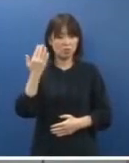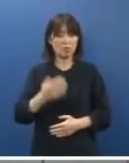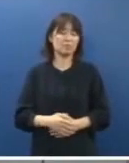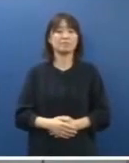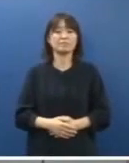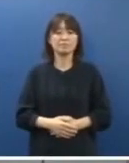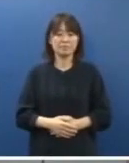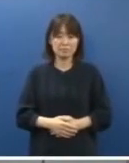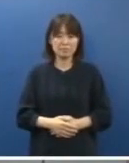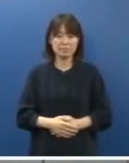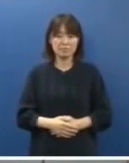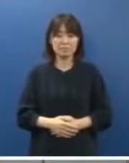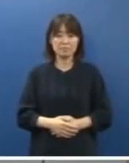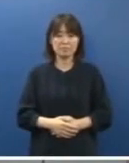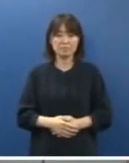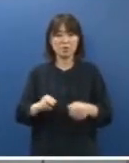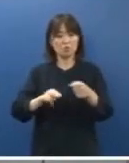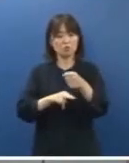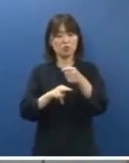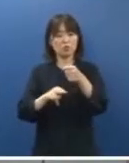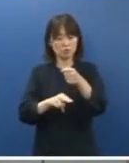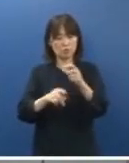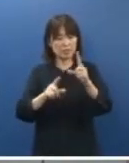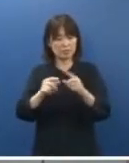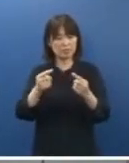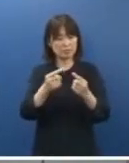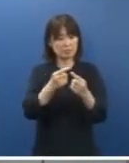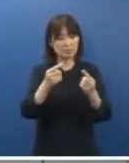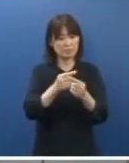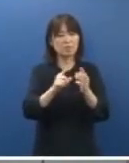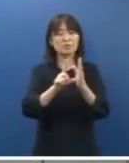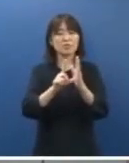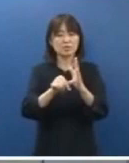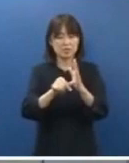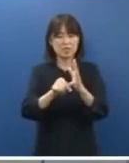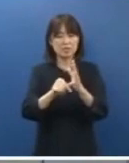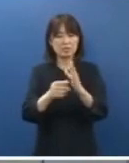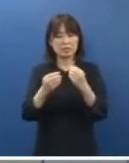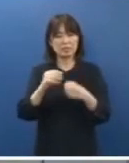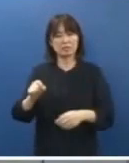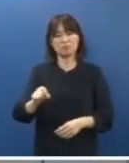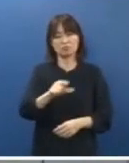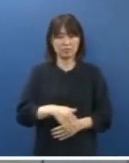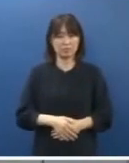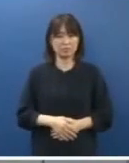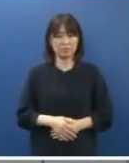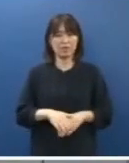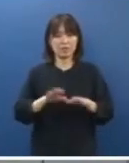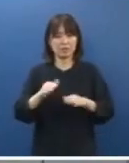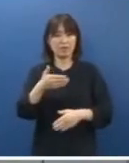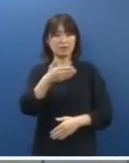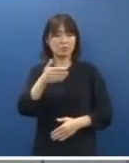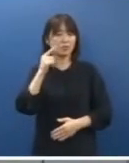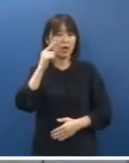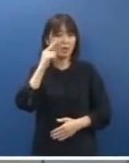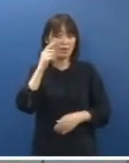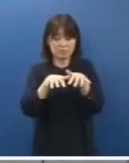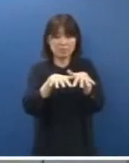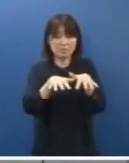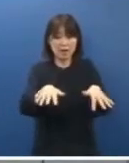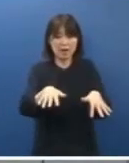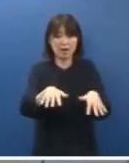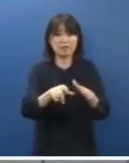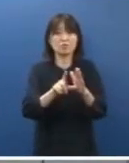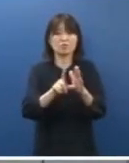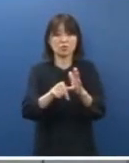っと競り上がったり、局面の転換というのは起こるわけですね。ただ今大きく言えばこの第9波の中にあって第9波を